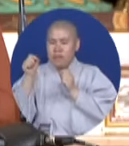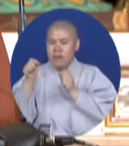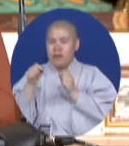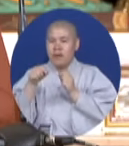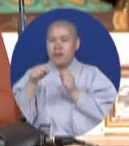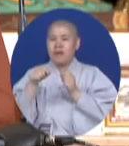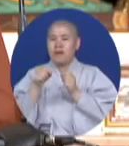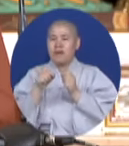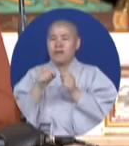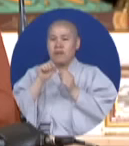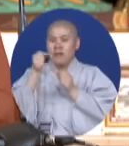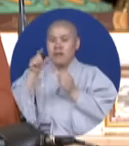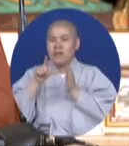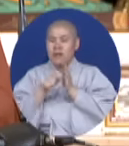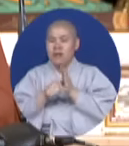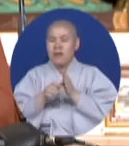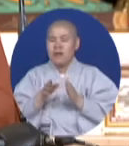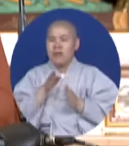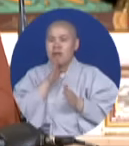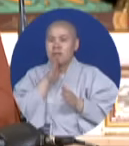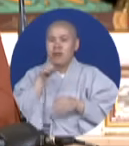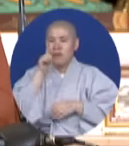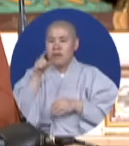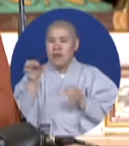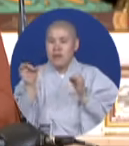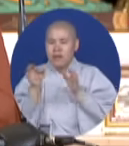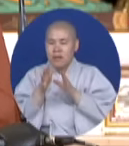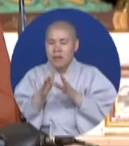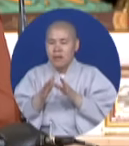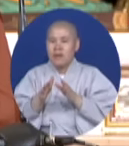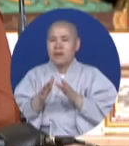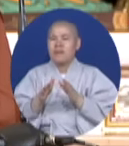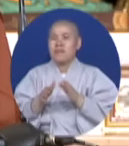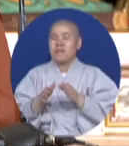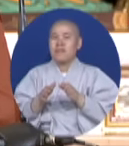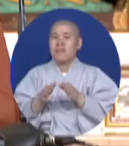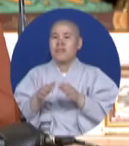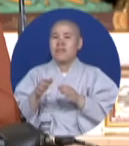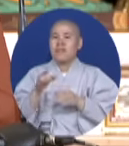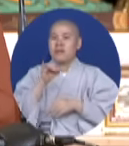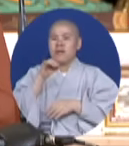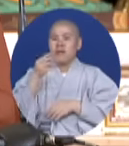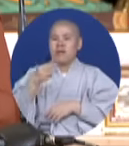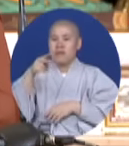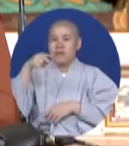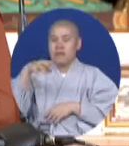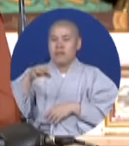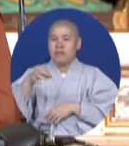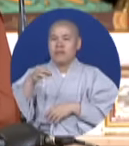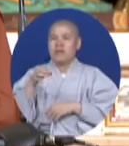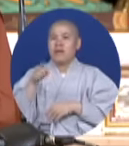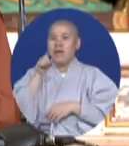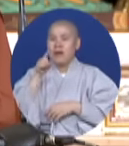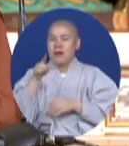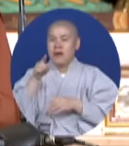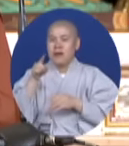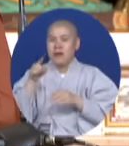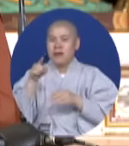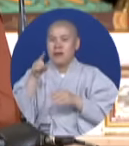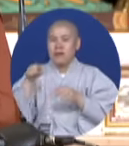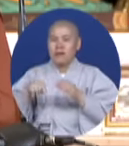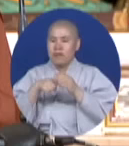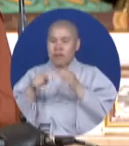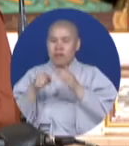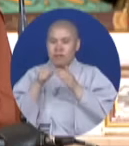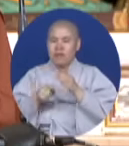일찰라요 일중일체요 일체적일이라 하나 가운데 일체가 다 있고